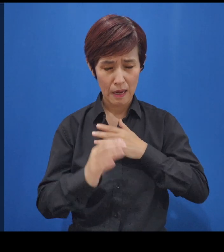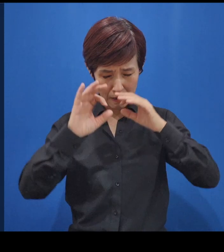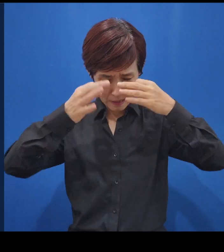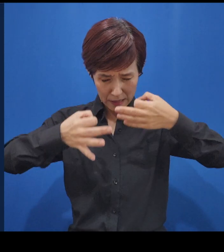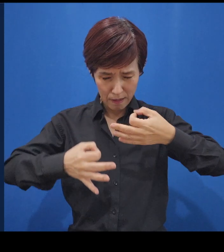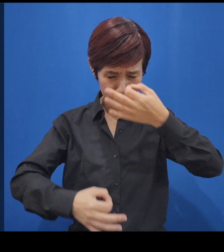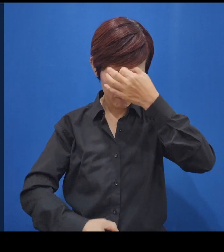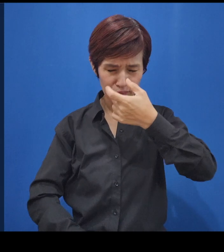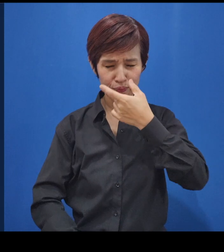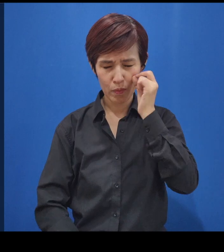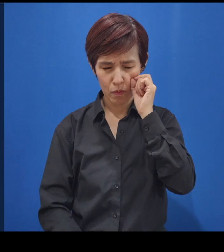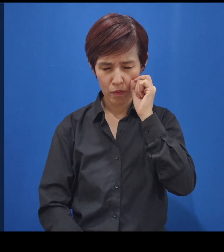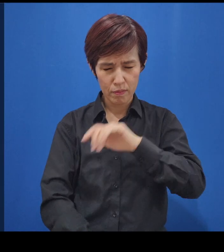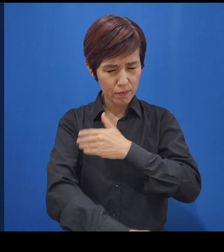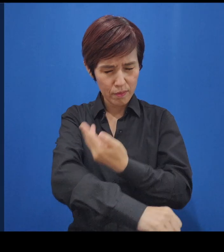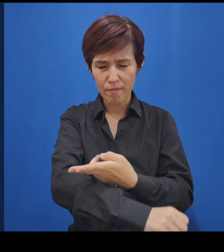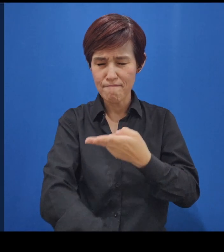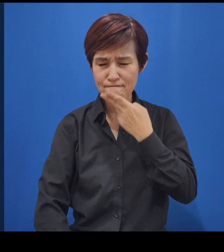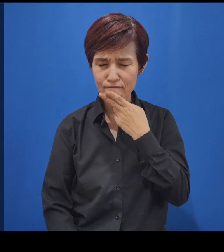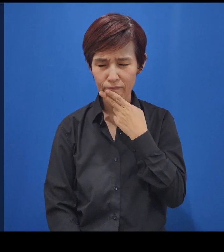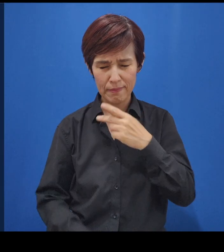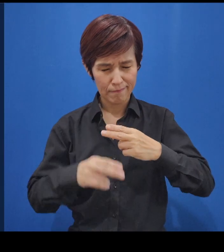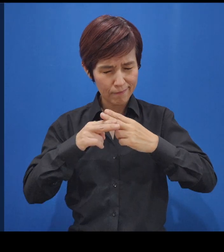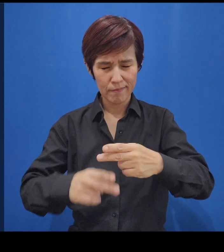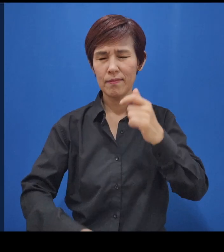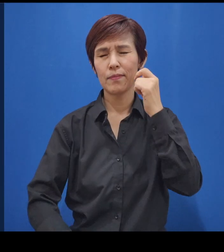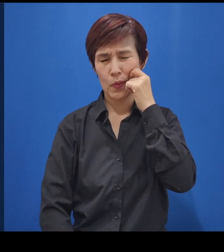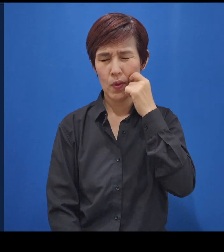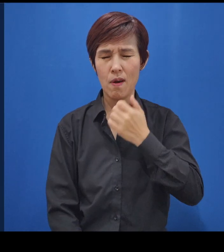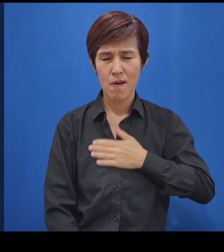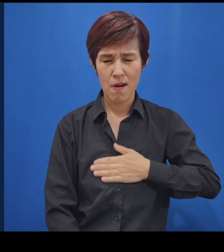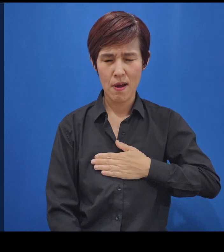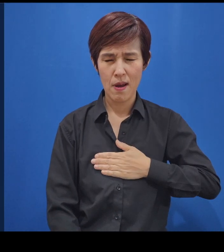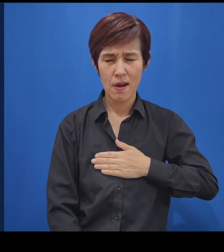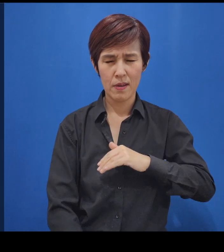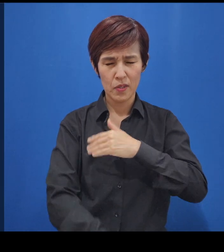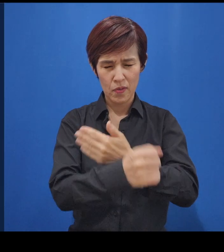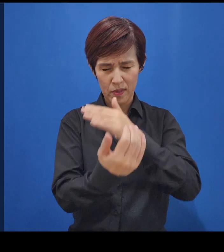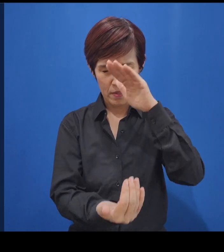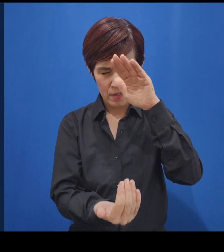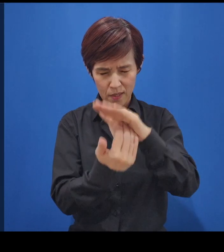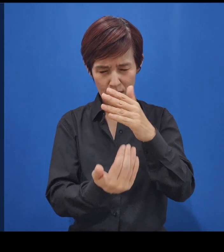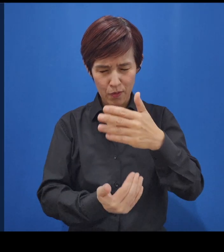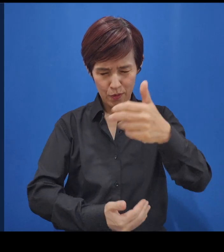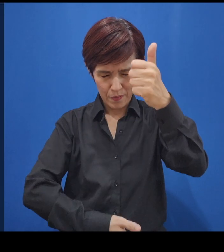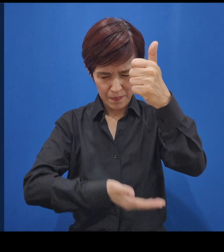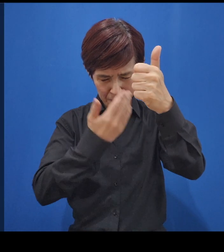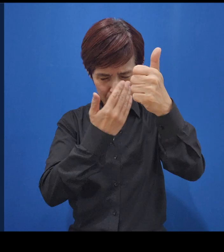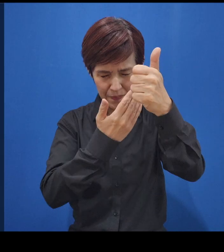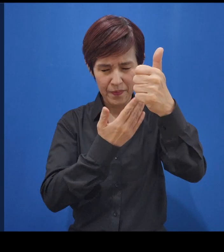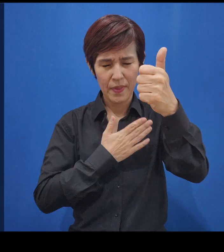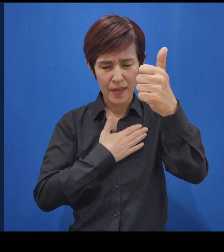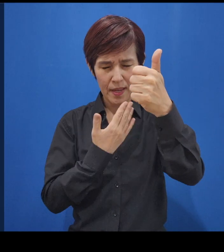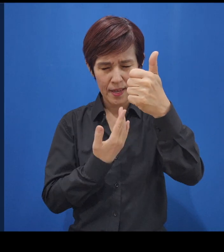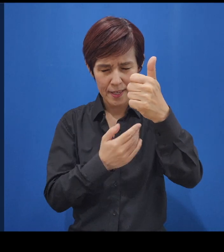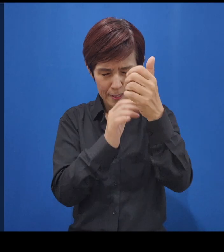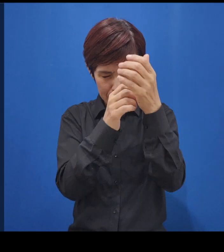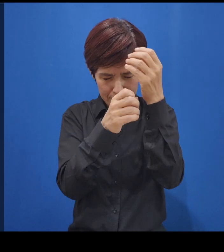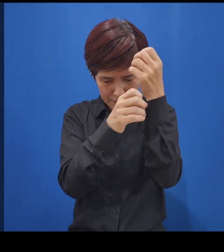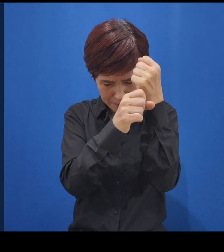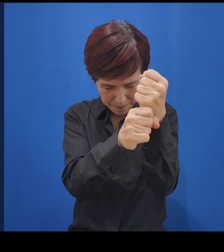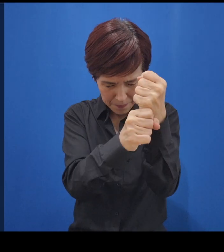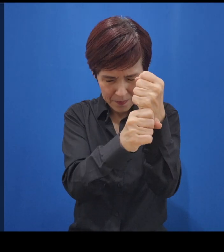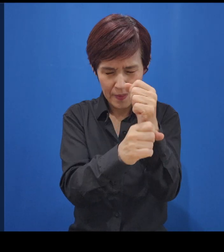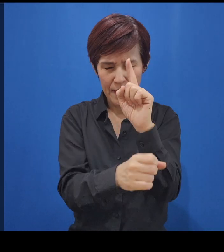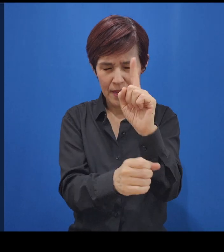재능도 없습니다. 능력도 없습니다. 권위도 없습니다. 그저 전능하신 분의 손 위에 나도 그저 올려놓을